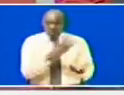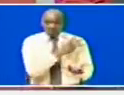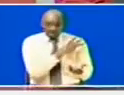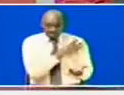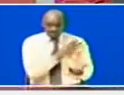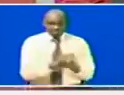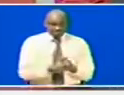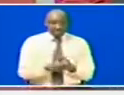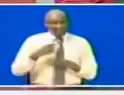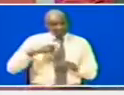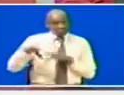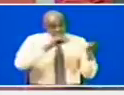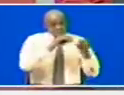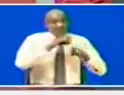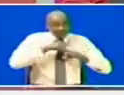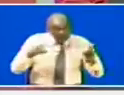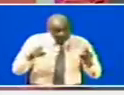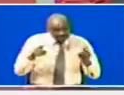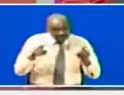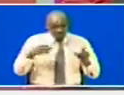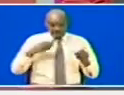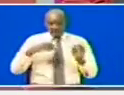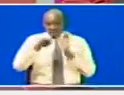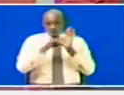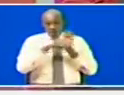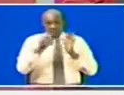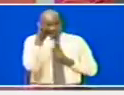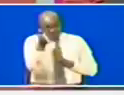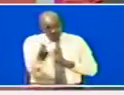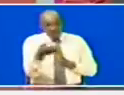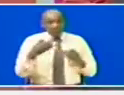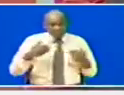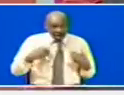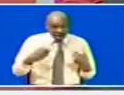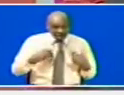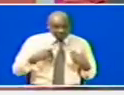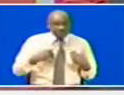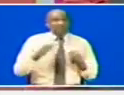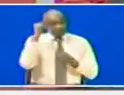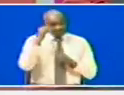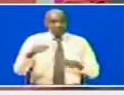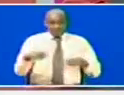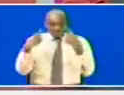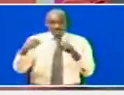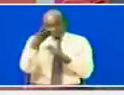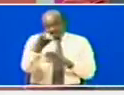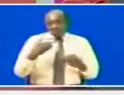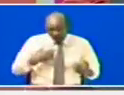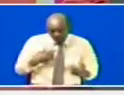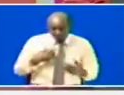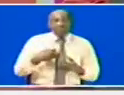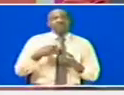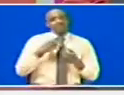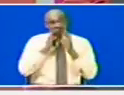William Sila mtaondoka lakini kwenye crossfire manake ni mihemko gonga nkugonge za kisiasa kwa lugha ya kimombo atakuwa naingia kisa